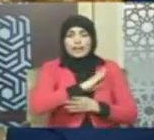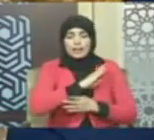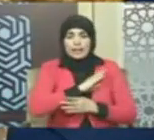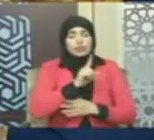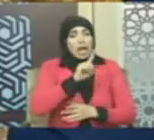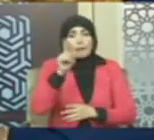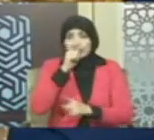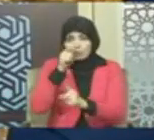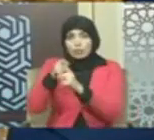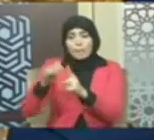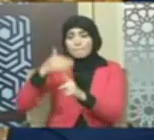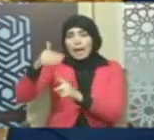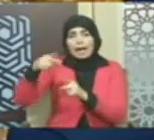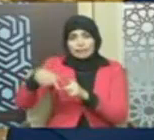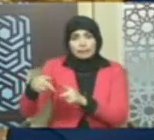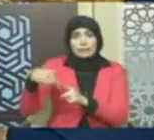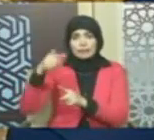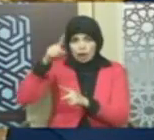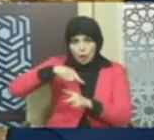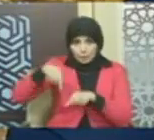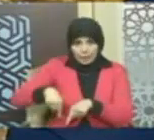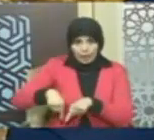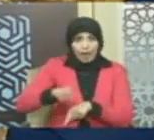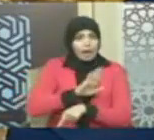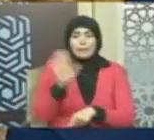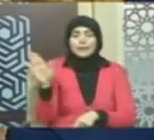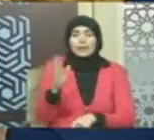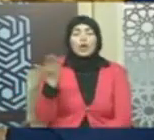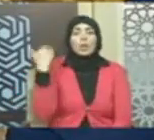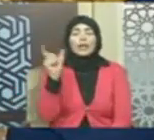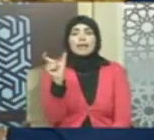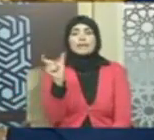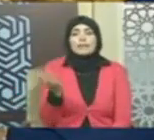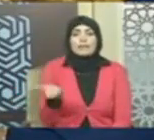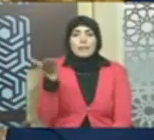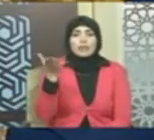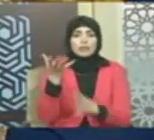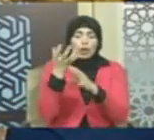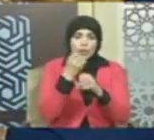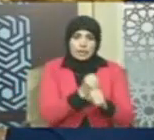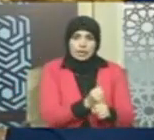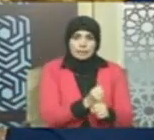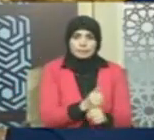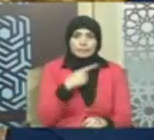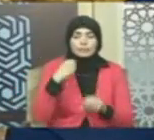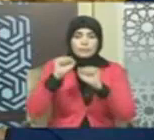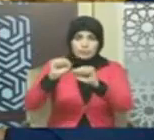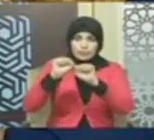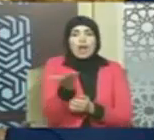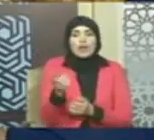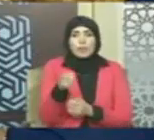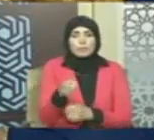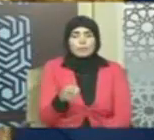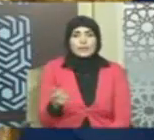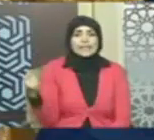اليوم. وكان النبي صلى الله عليه وسلم يخصه بمزيد من